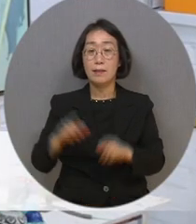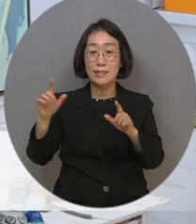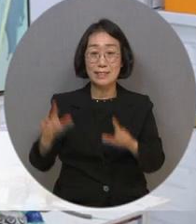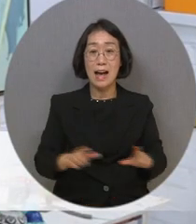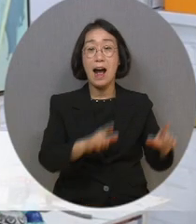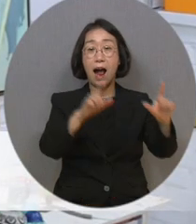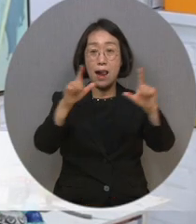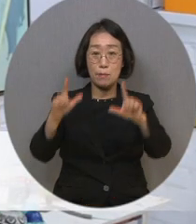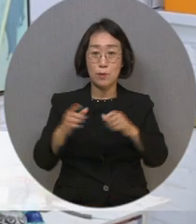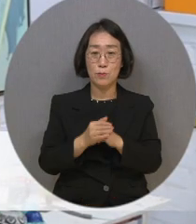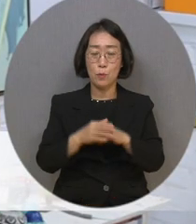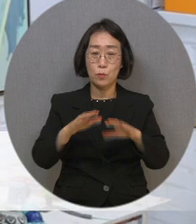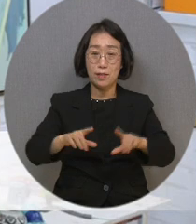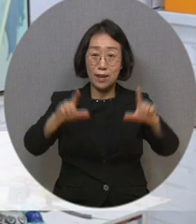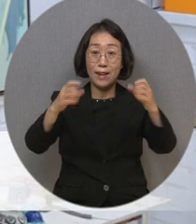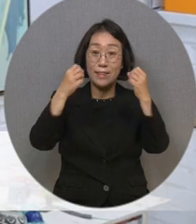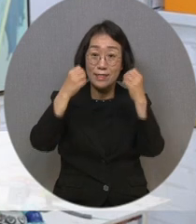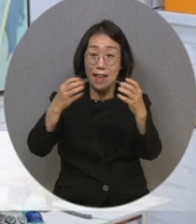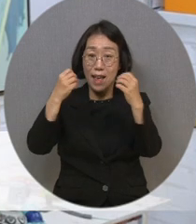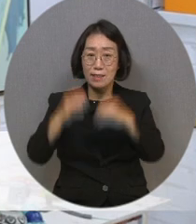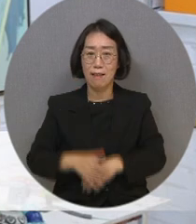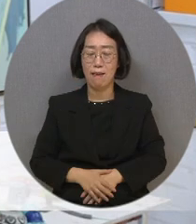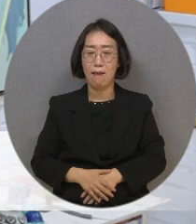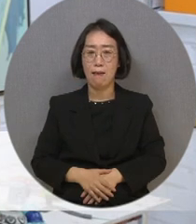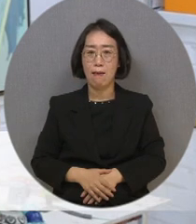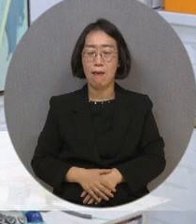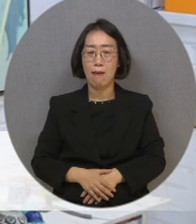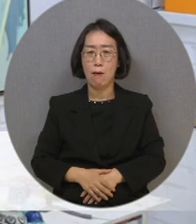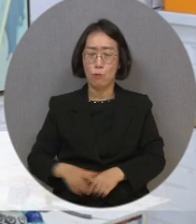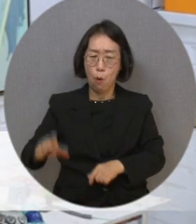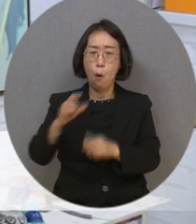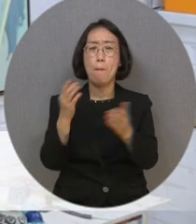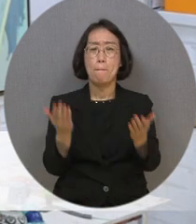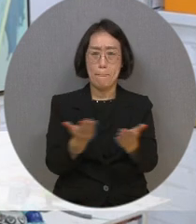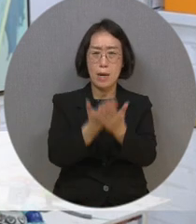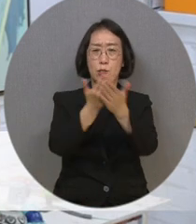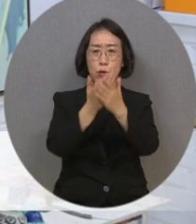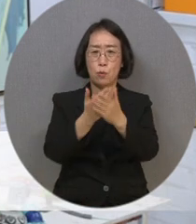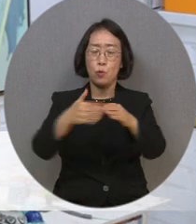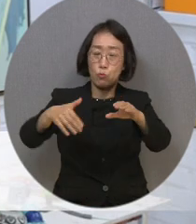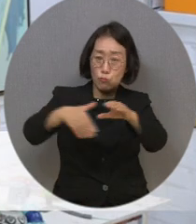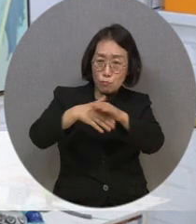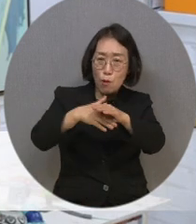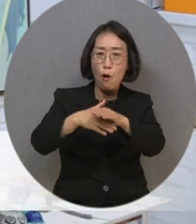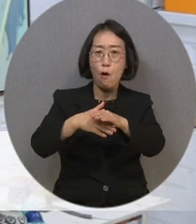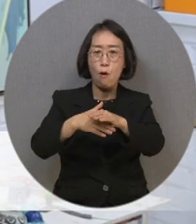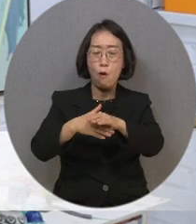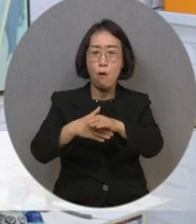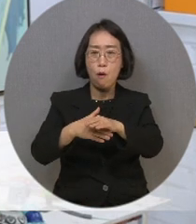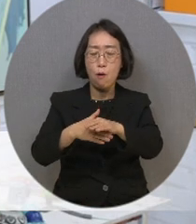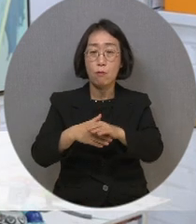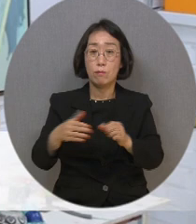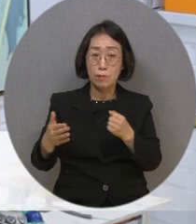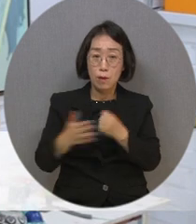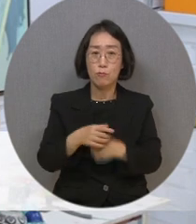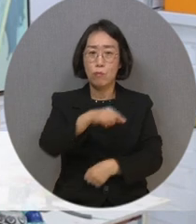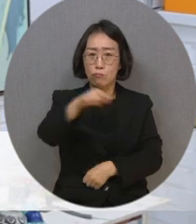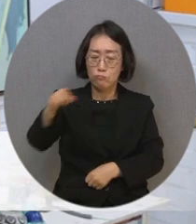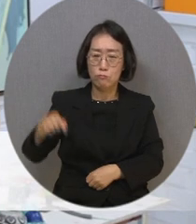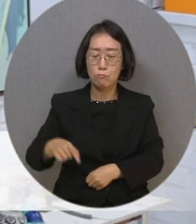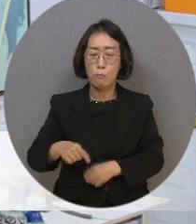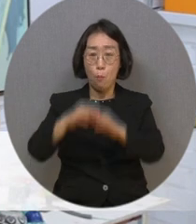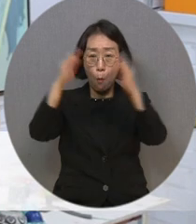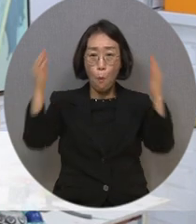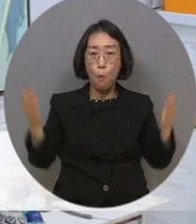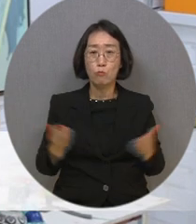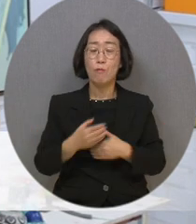살면서 현대사회는 굉장히 고도화되고 문명화되어 있다고 생각이 들기 때문에